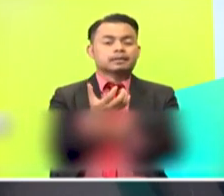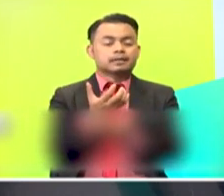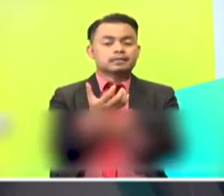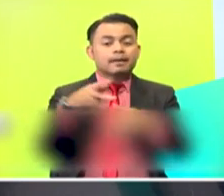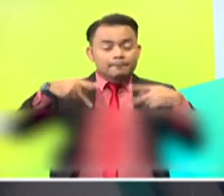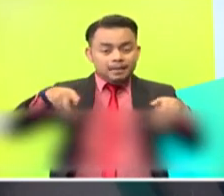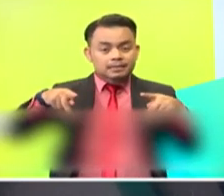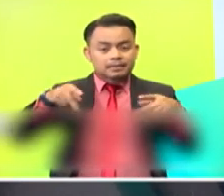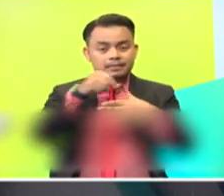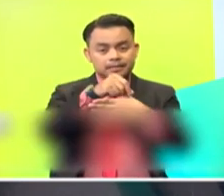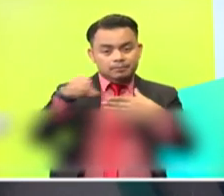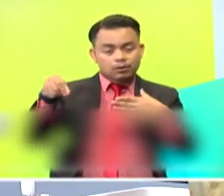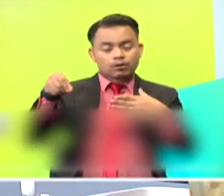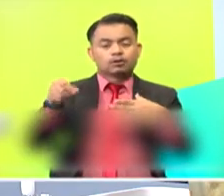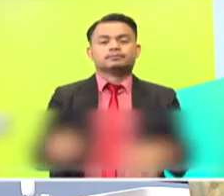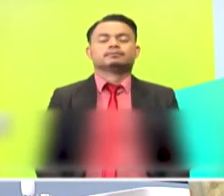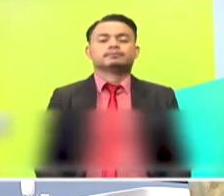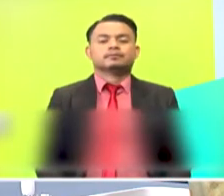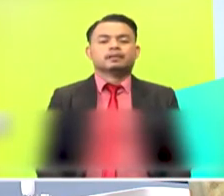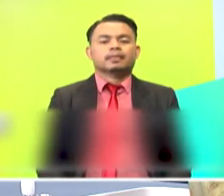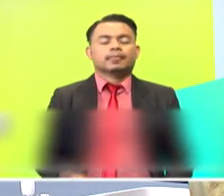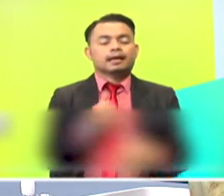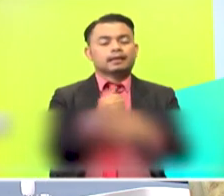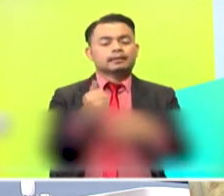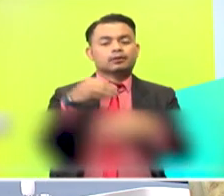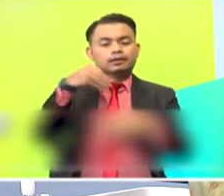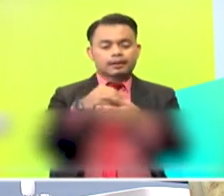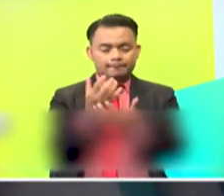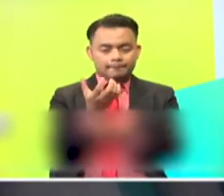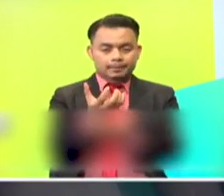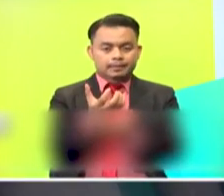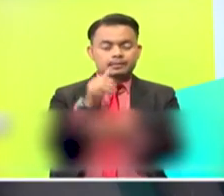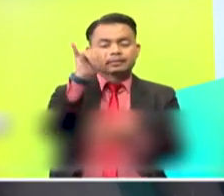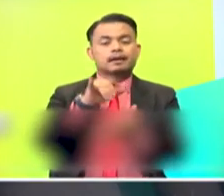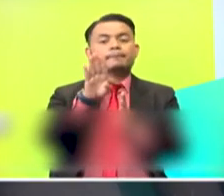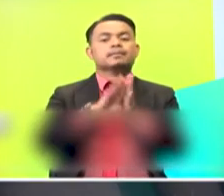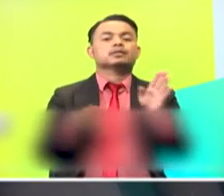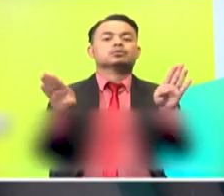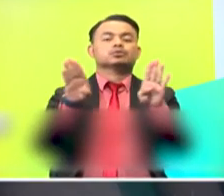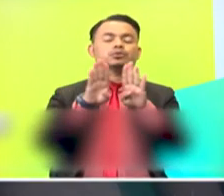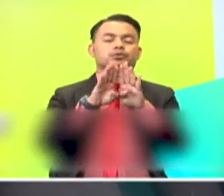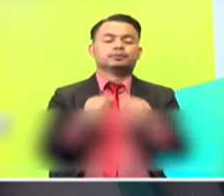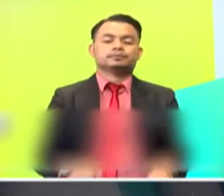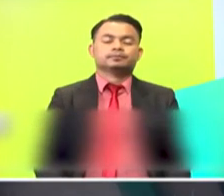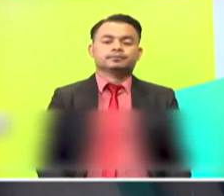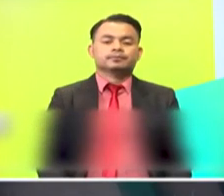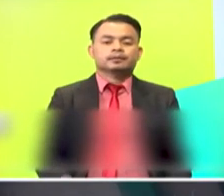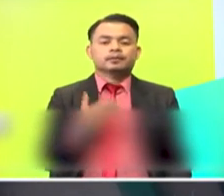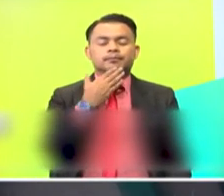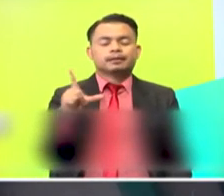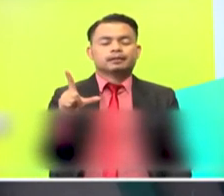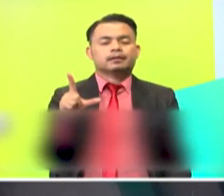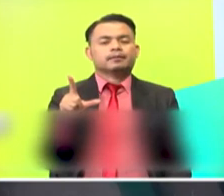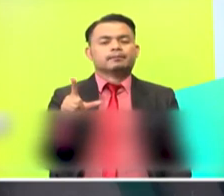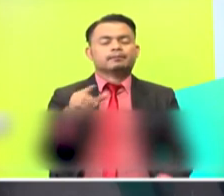reload plastik di blog atau tahun dalam bekas makanan yang ber yang bertutup Oke Guys ada sebanyak